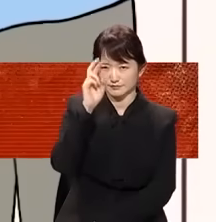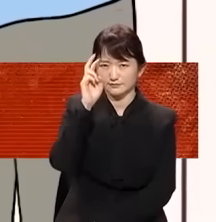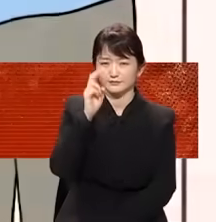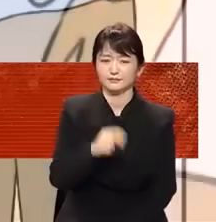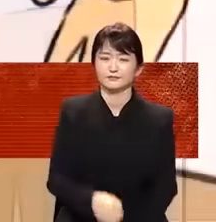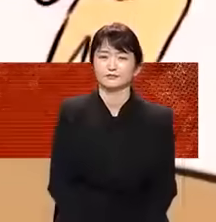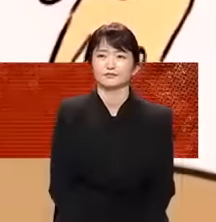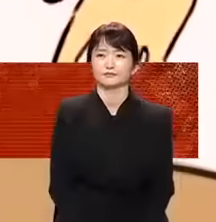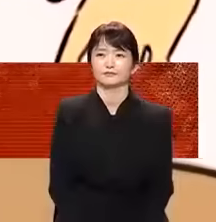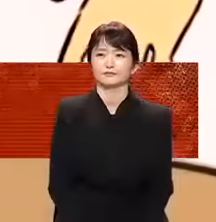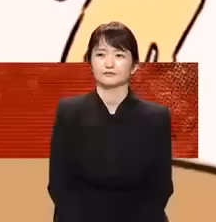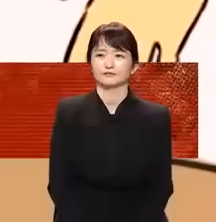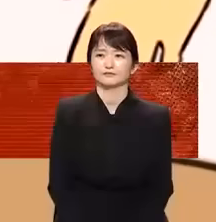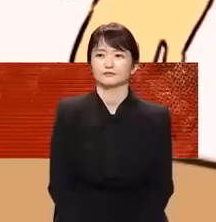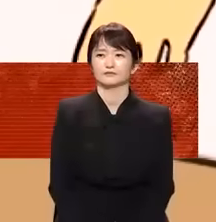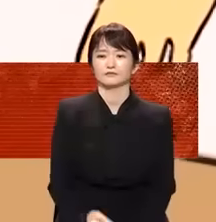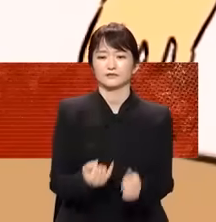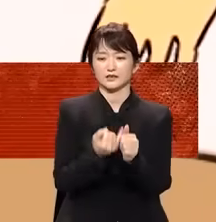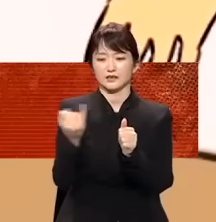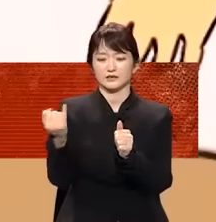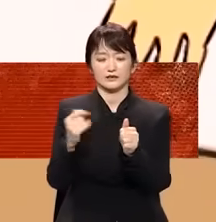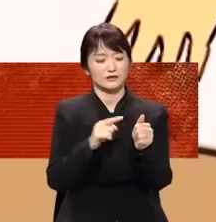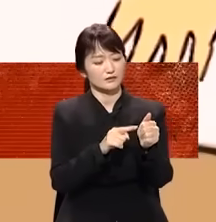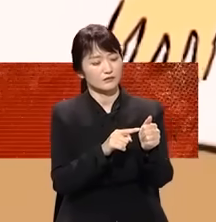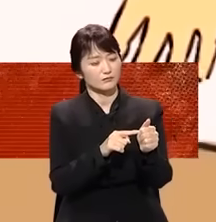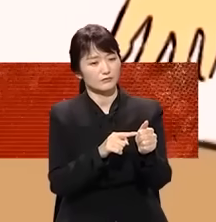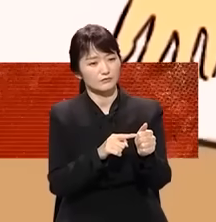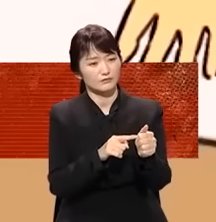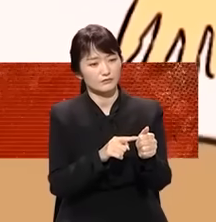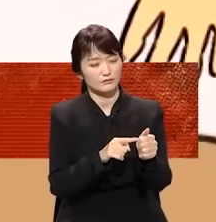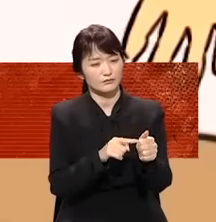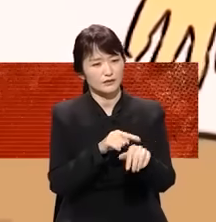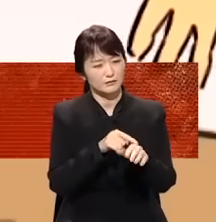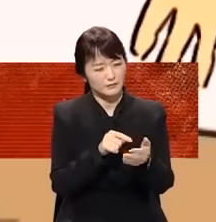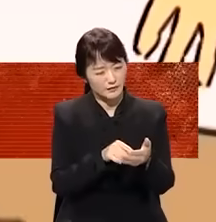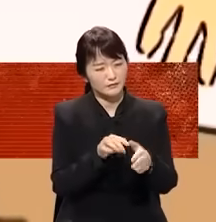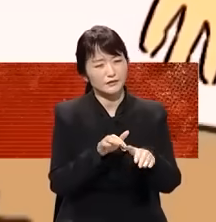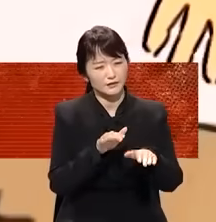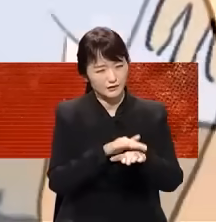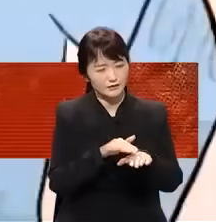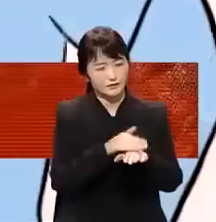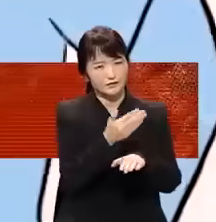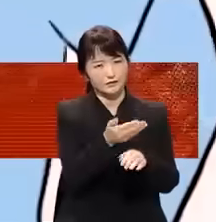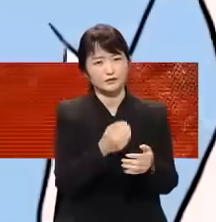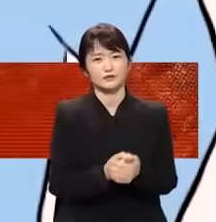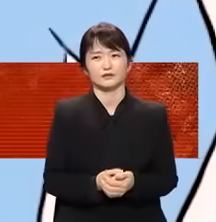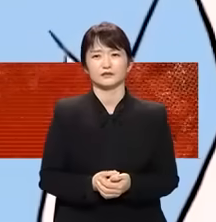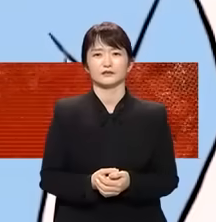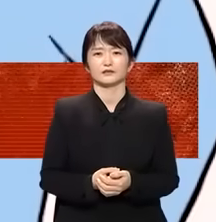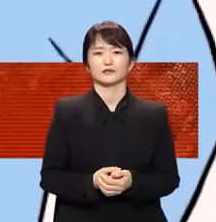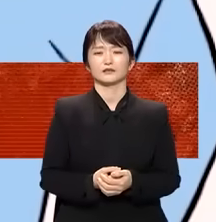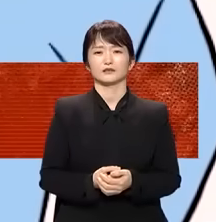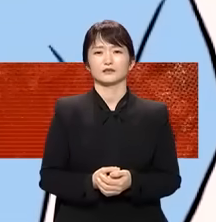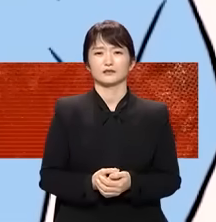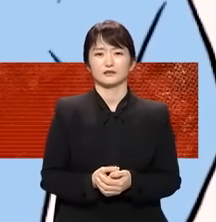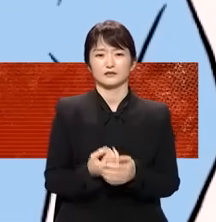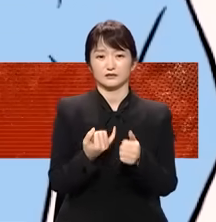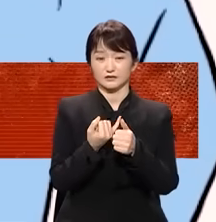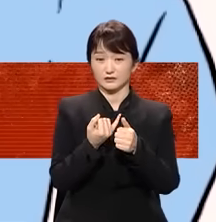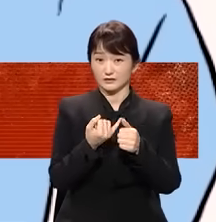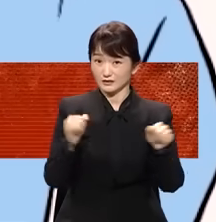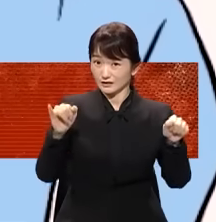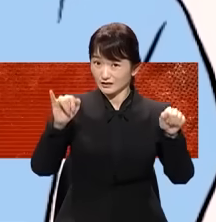들고 좀 풀어 줘야 될 것 같아 남편한테 뭐이 뭐 그렇다고 이거 뭐 헤어져 이건 아니고 남편한테 남편 좋아서 저러는 거니까